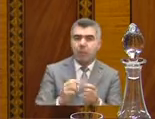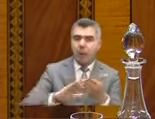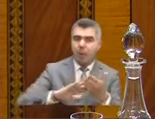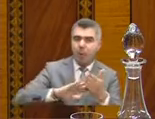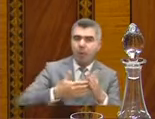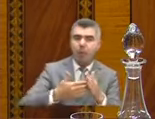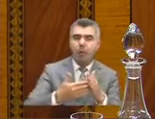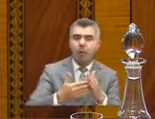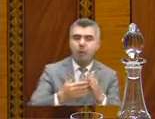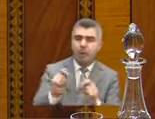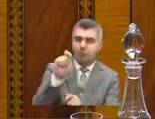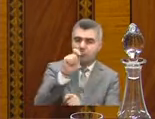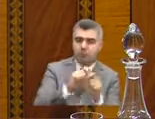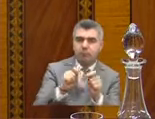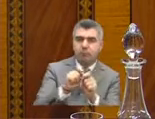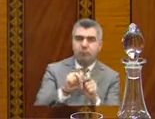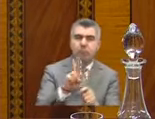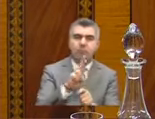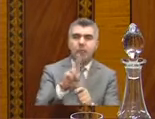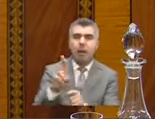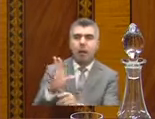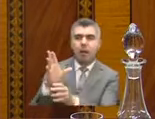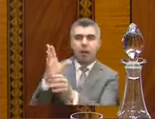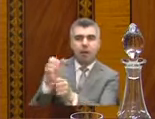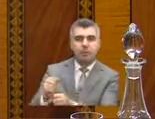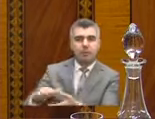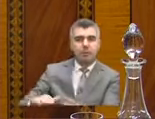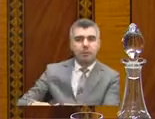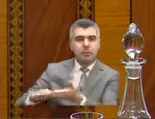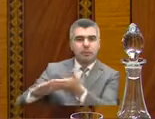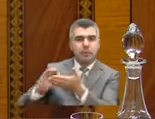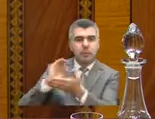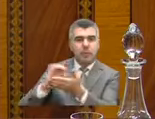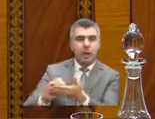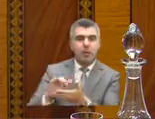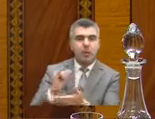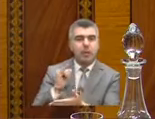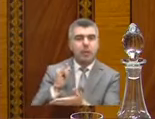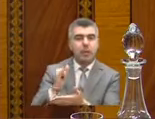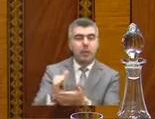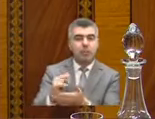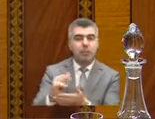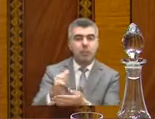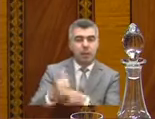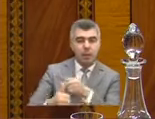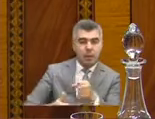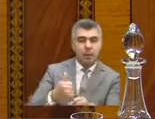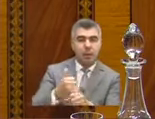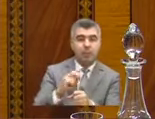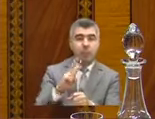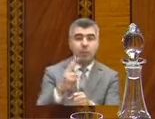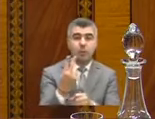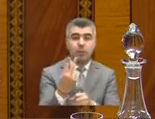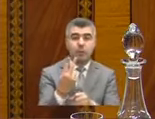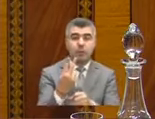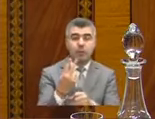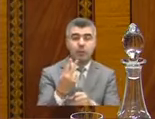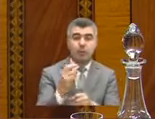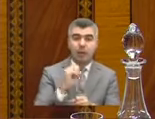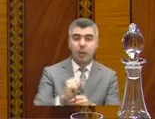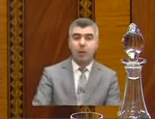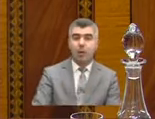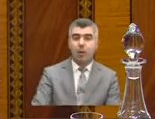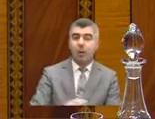أبدعه وقاده صاحب الجلالة حفظه الله وأيده منذ ربع قرن، مترجما بذلك